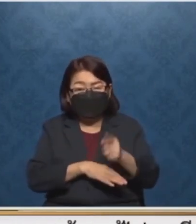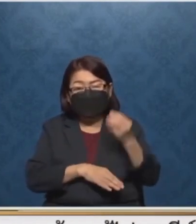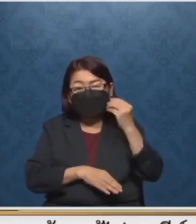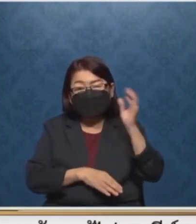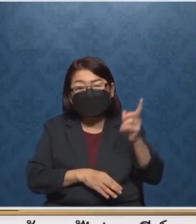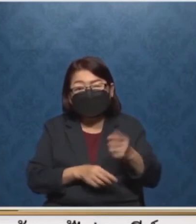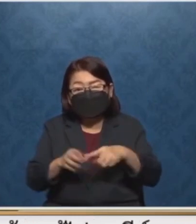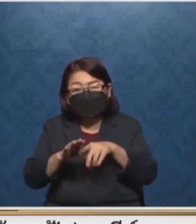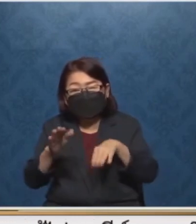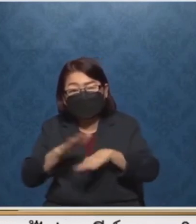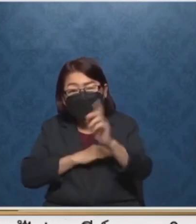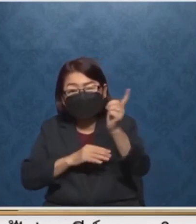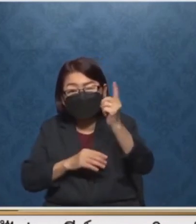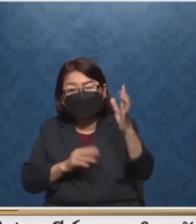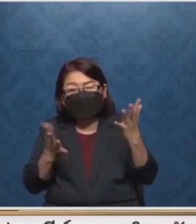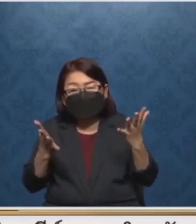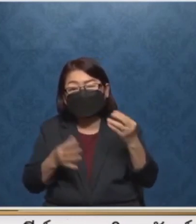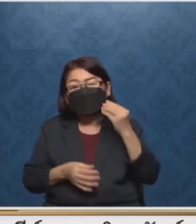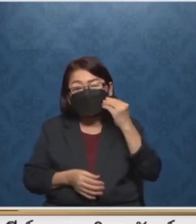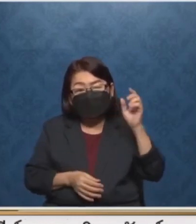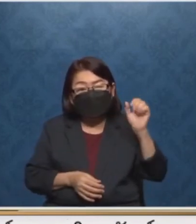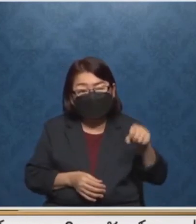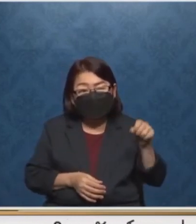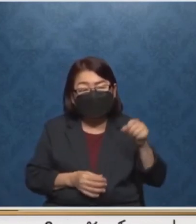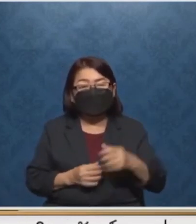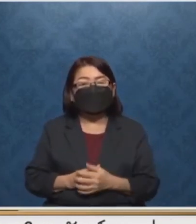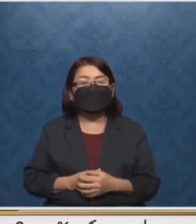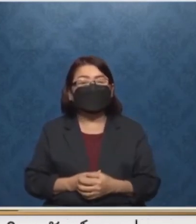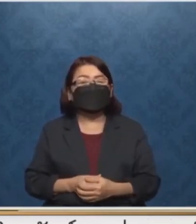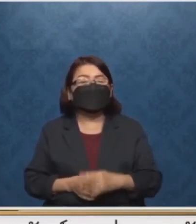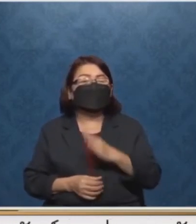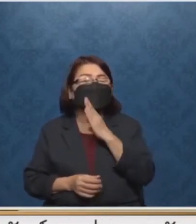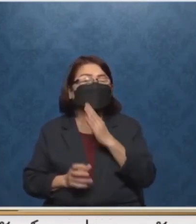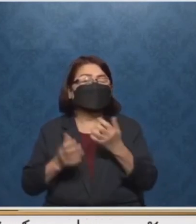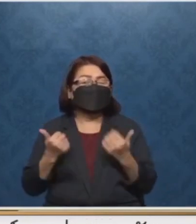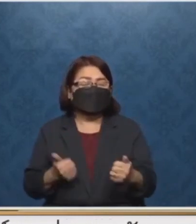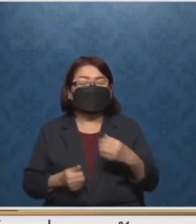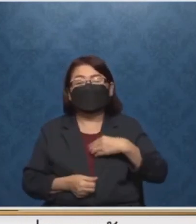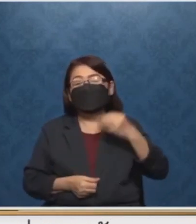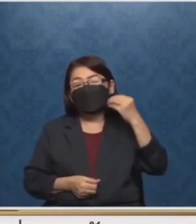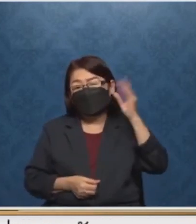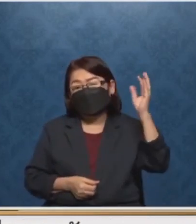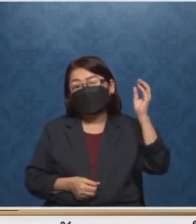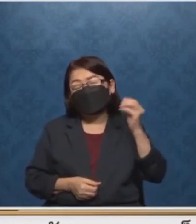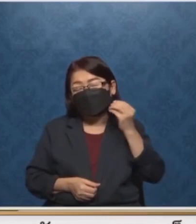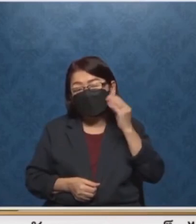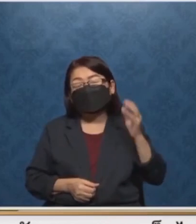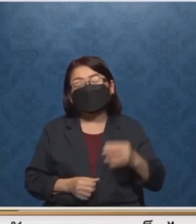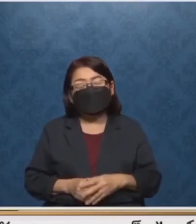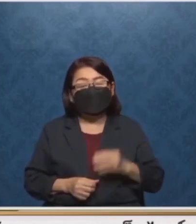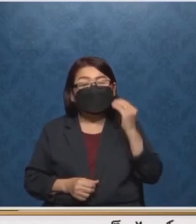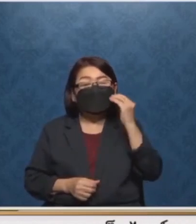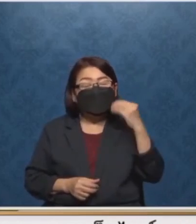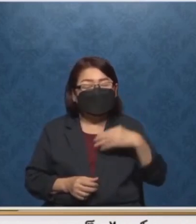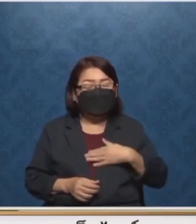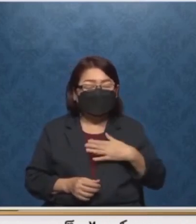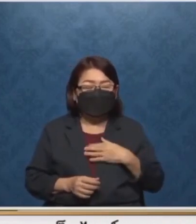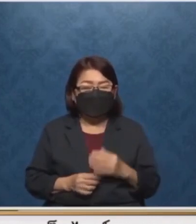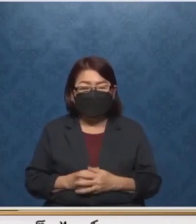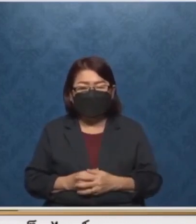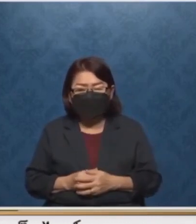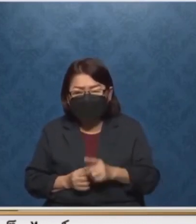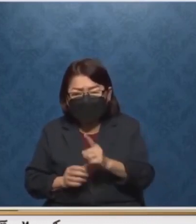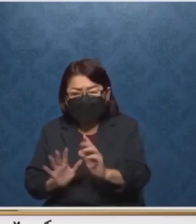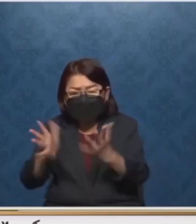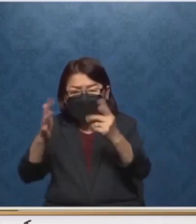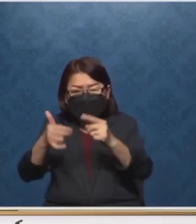ายที่ไหนนะคะท่านประธานก็คงกลับบ้านเช่นเดียวกันถ้าวันนี้เรากลับไปที่บ้านแล้วสมาชิกที่บ้านของเราอยู่ไม่คร